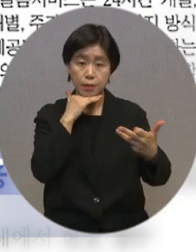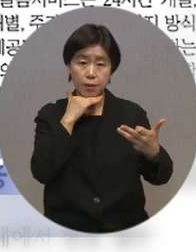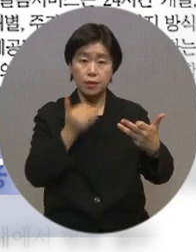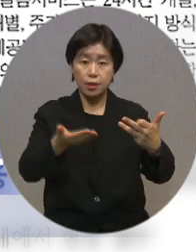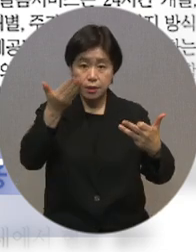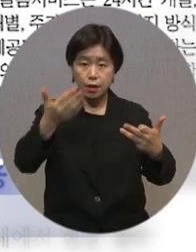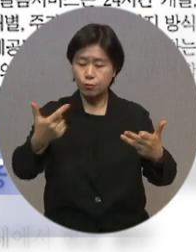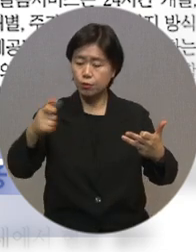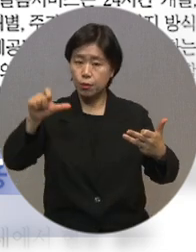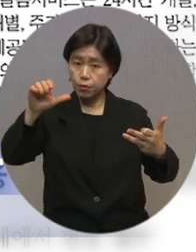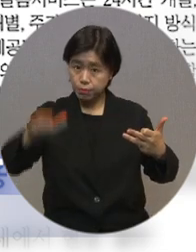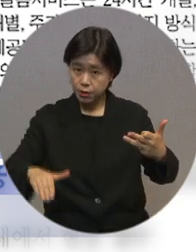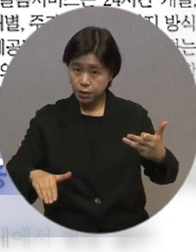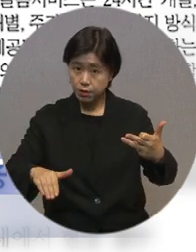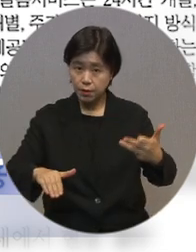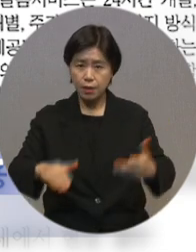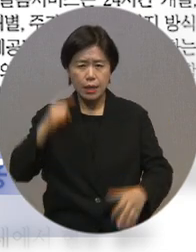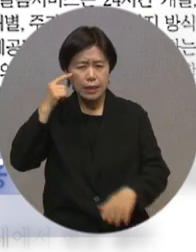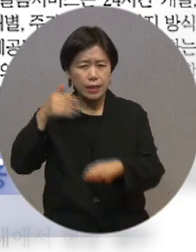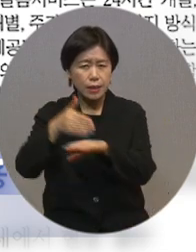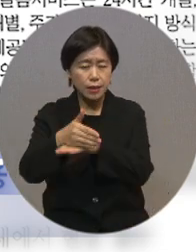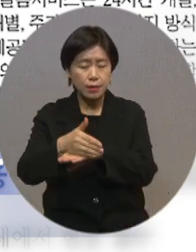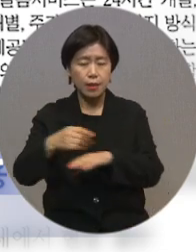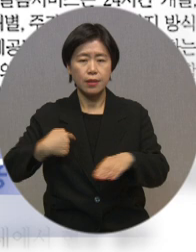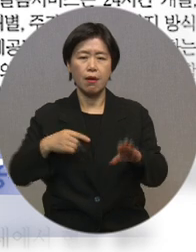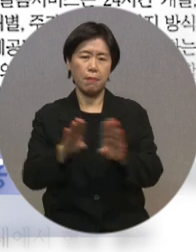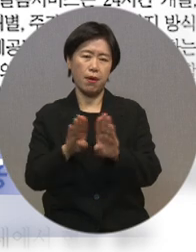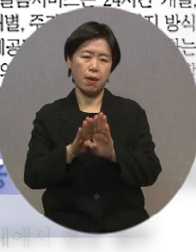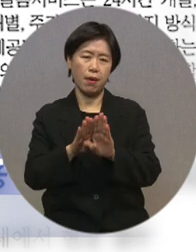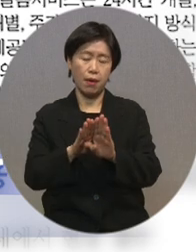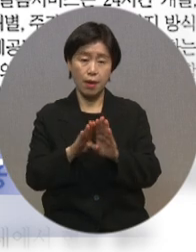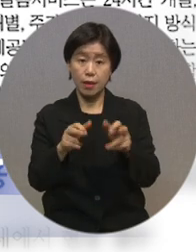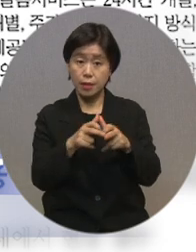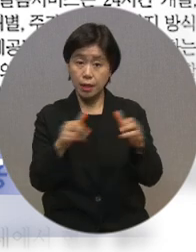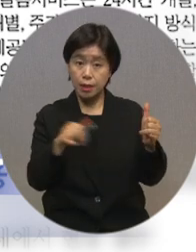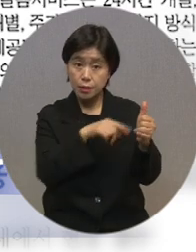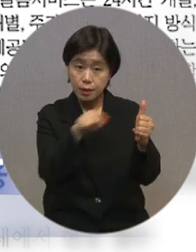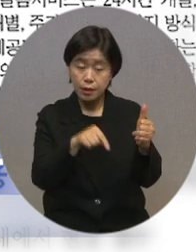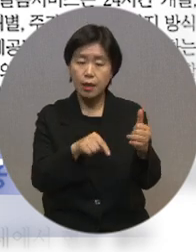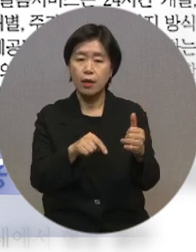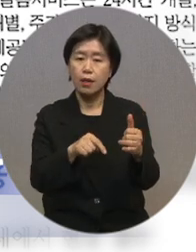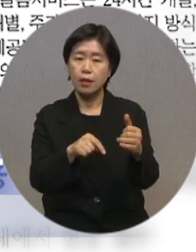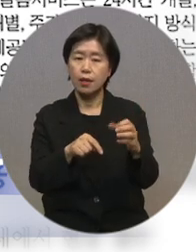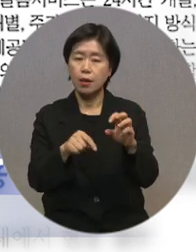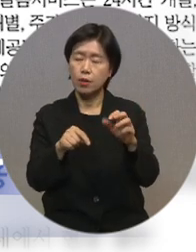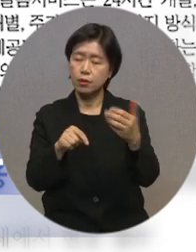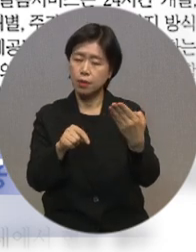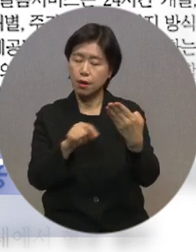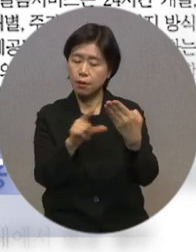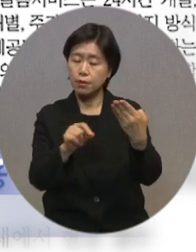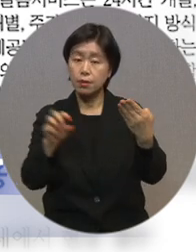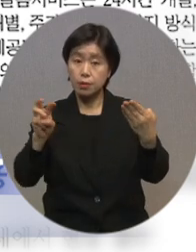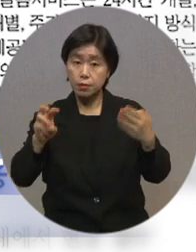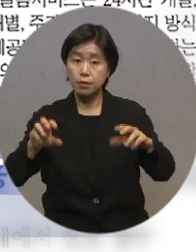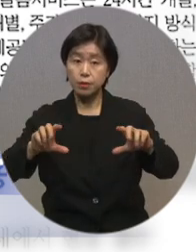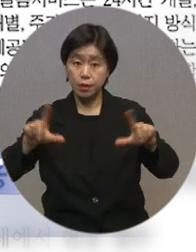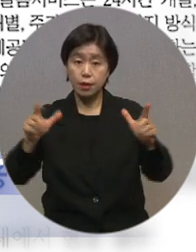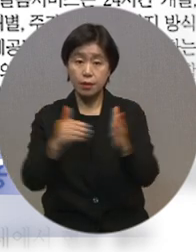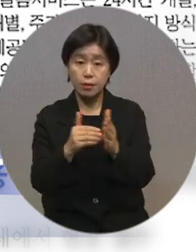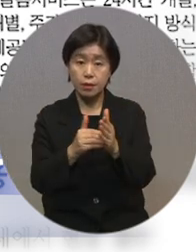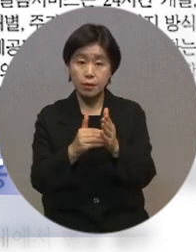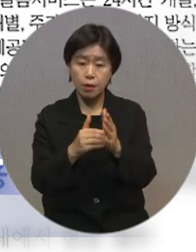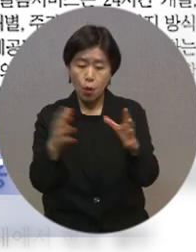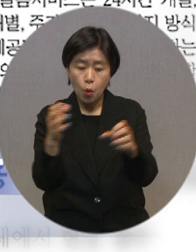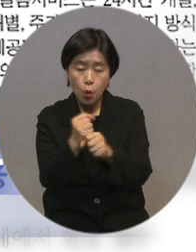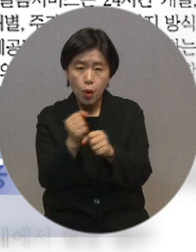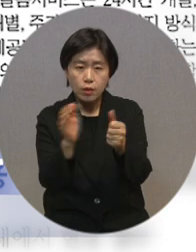지적 자폐성 장애인은 오는 30일까지 통합 돌봄 서비스를 신청할 수 있다는 기사입니다